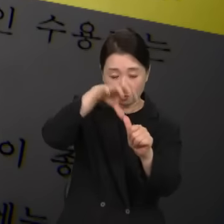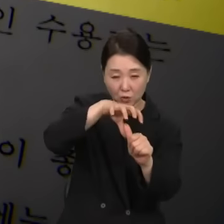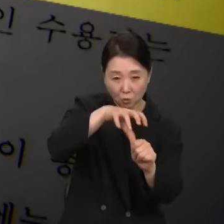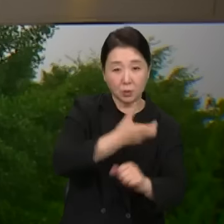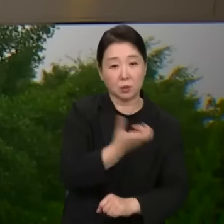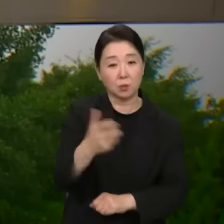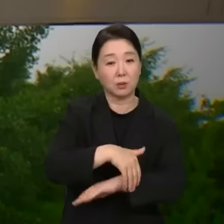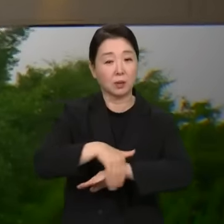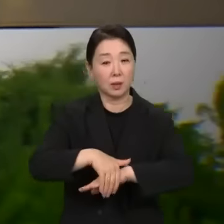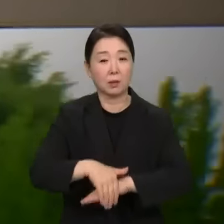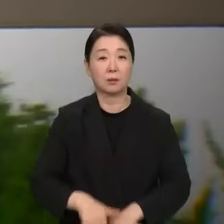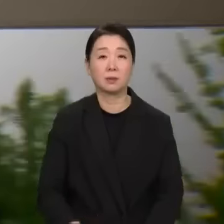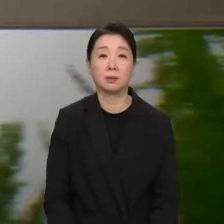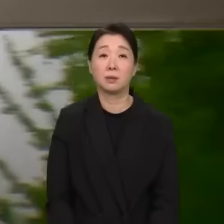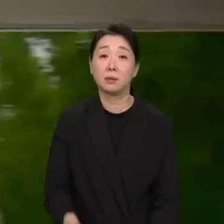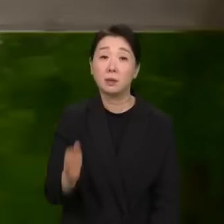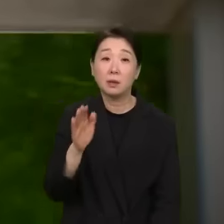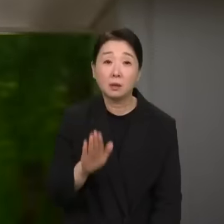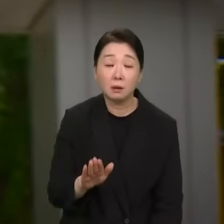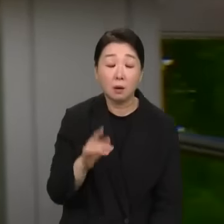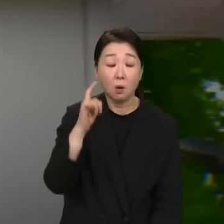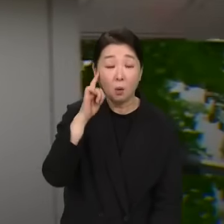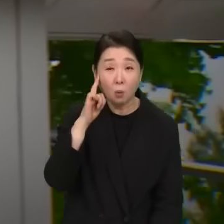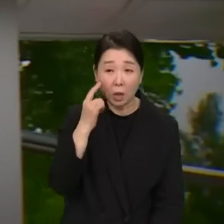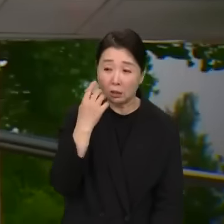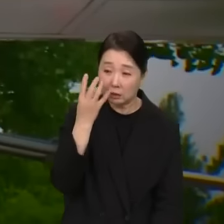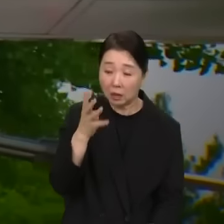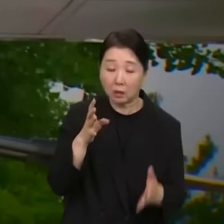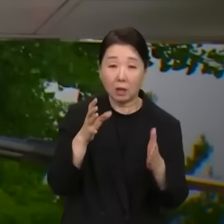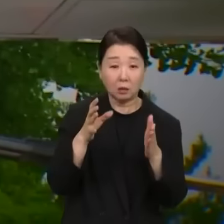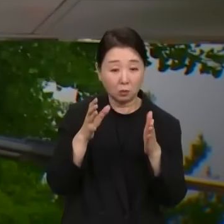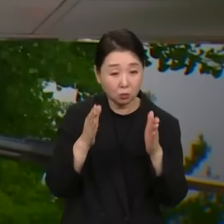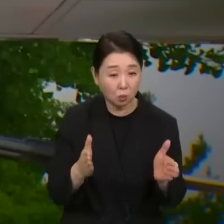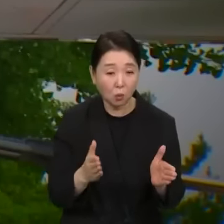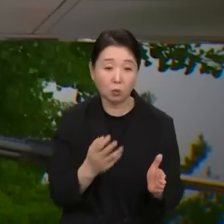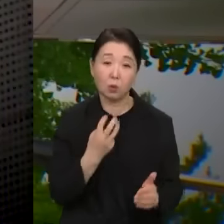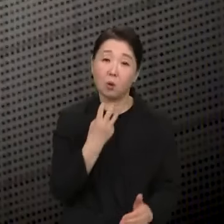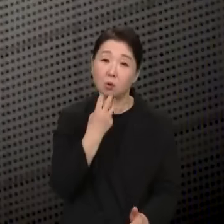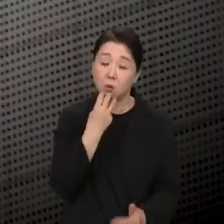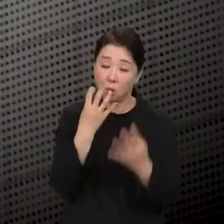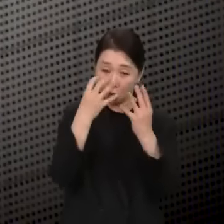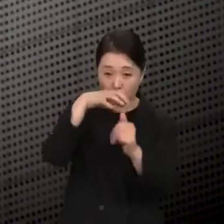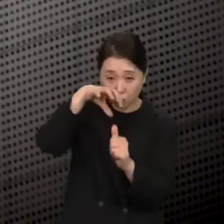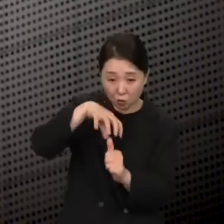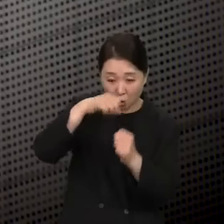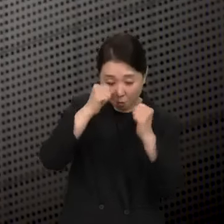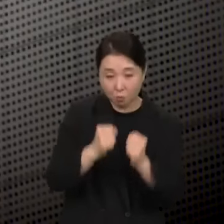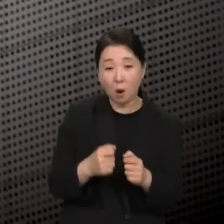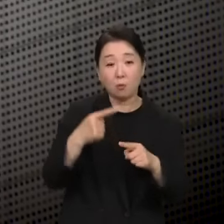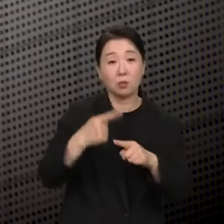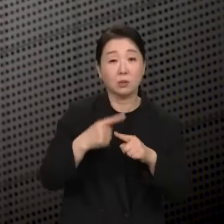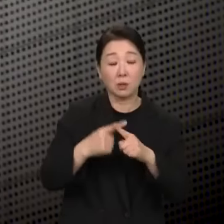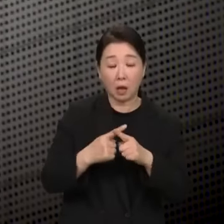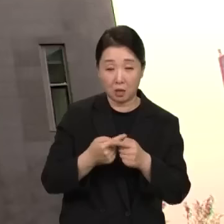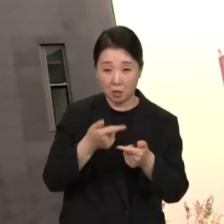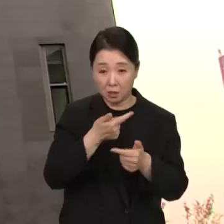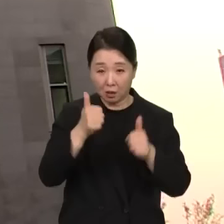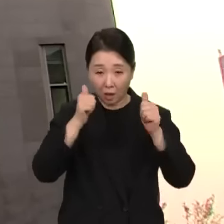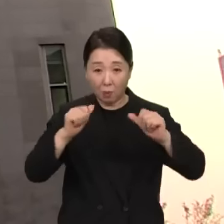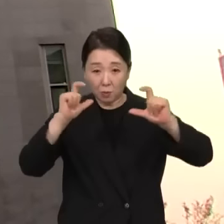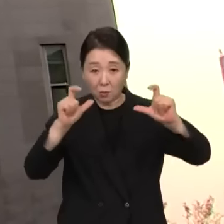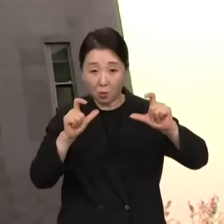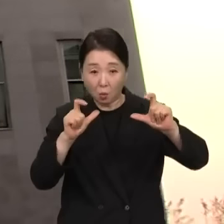예정이었습니다. 하지만 4달 가까이 서울구치소에 더 머무르다 대법 선고를 2주 앞둔 올해